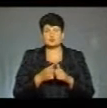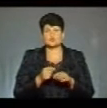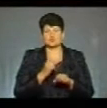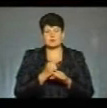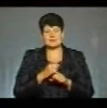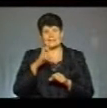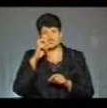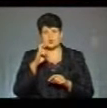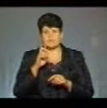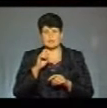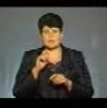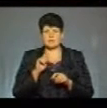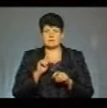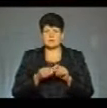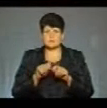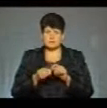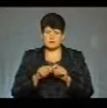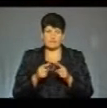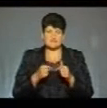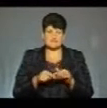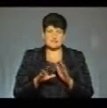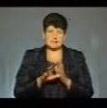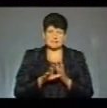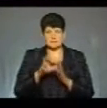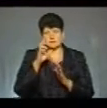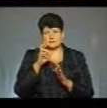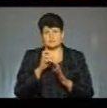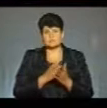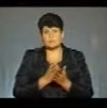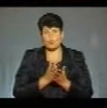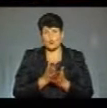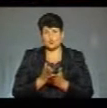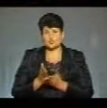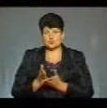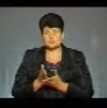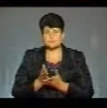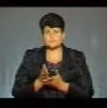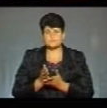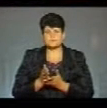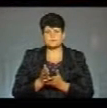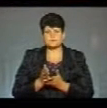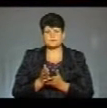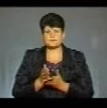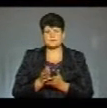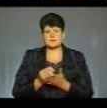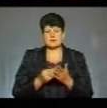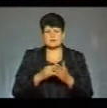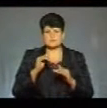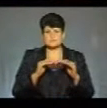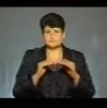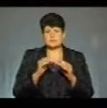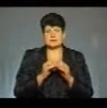державне регулювання у сферах енергетики та комунальних послуг. Відбувається ріст тарифу до